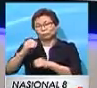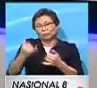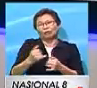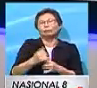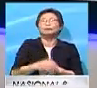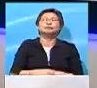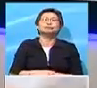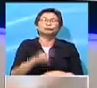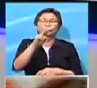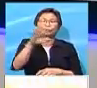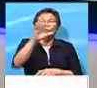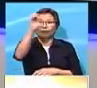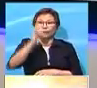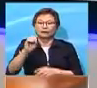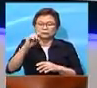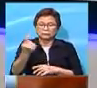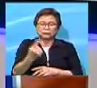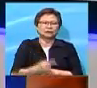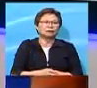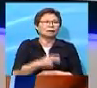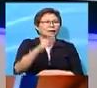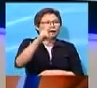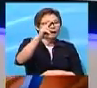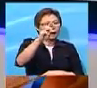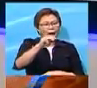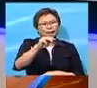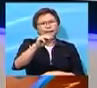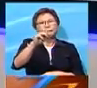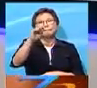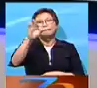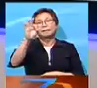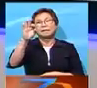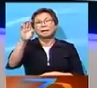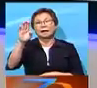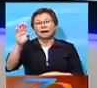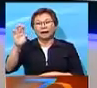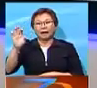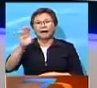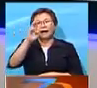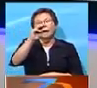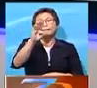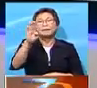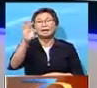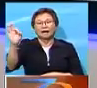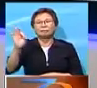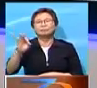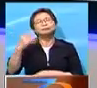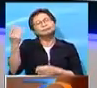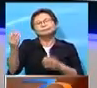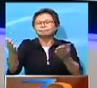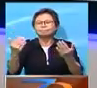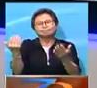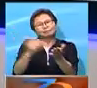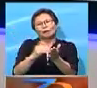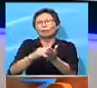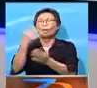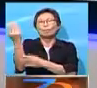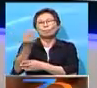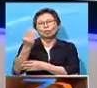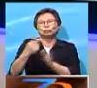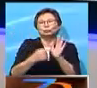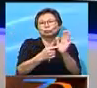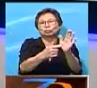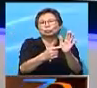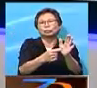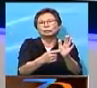pasaran kontrak hadapan tanpa serahan ndf Ringgit pesisir dan luar pesisir dilihat kembali normal pemulihan ini dicerminkan